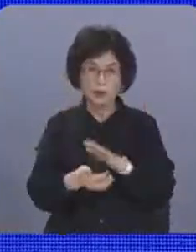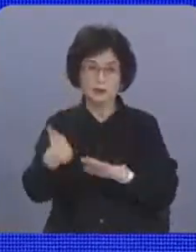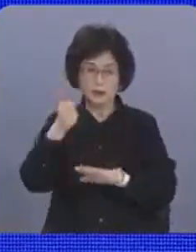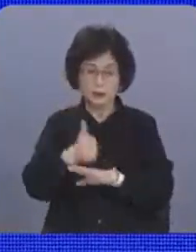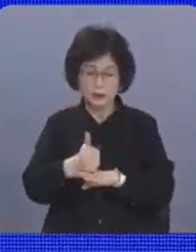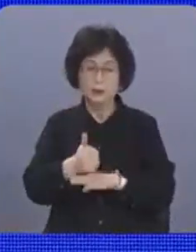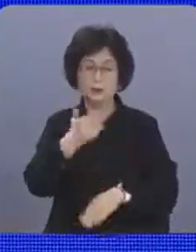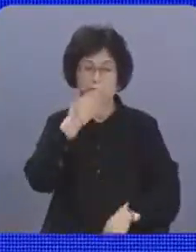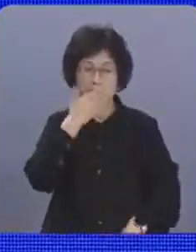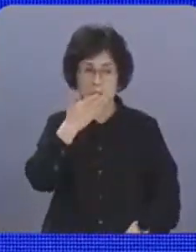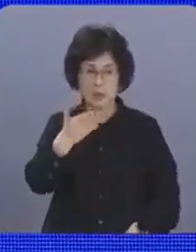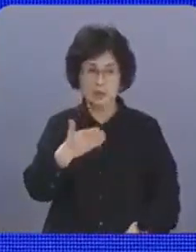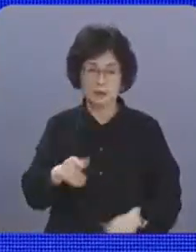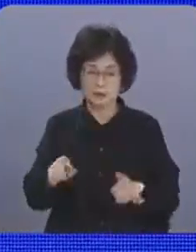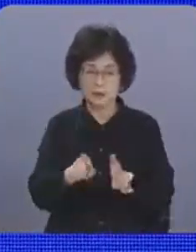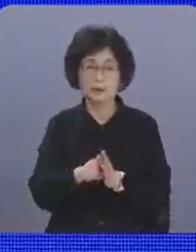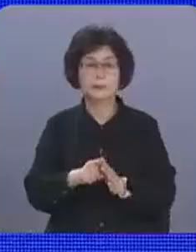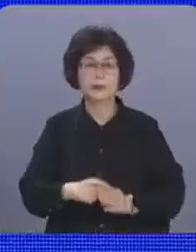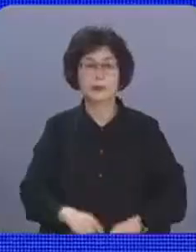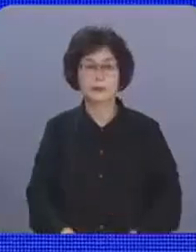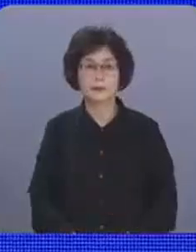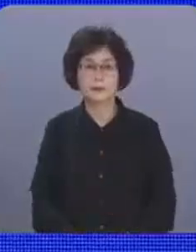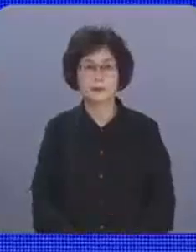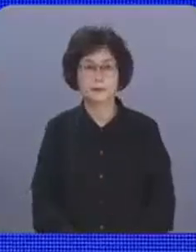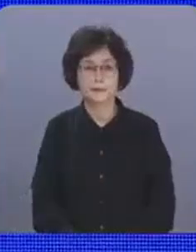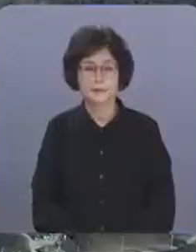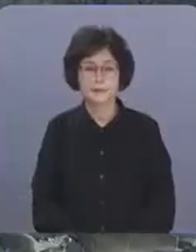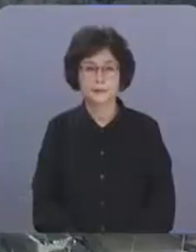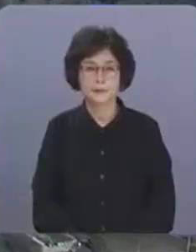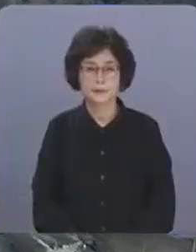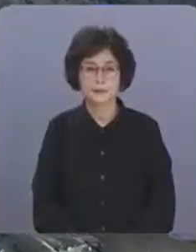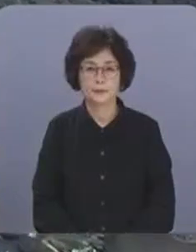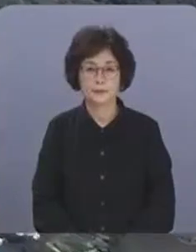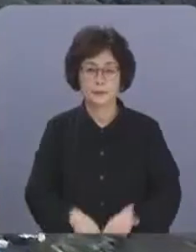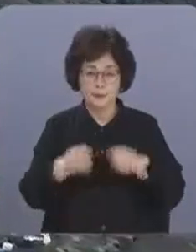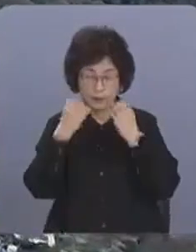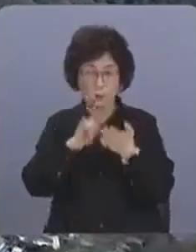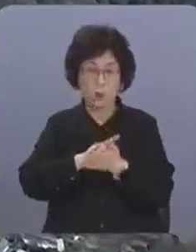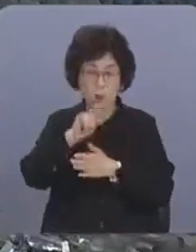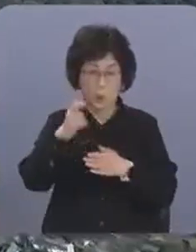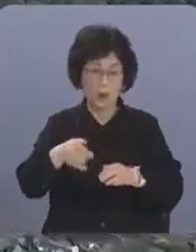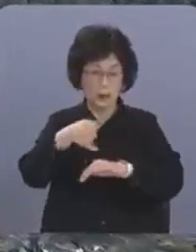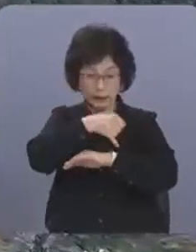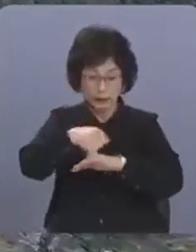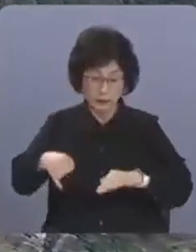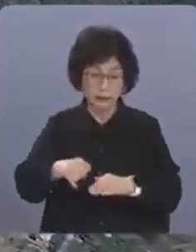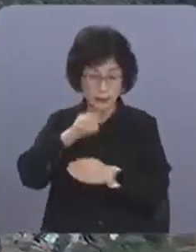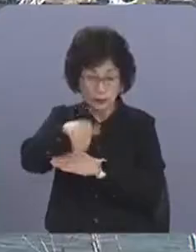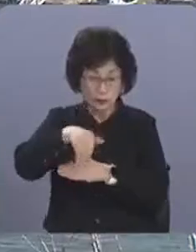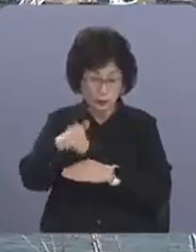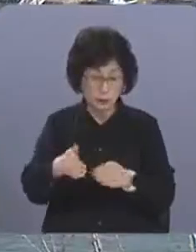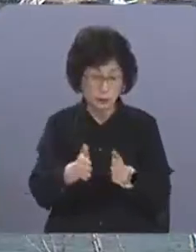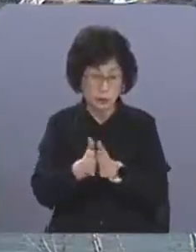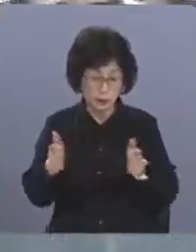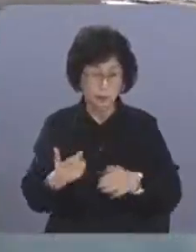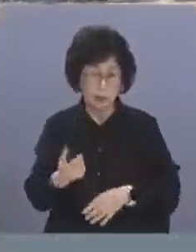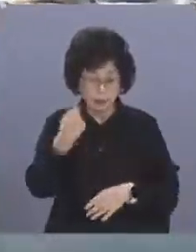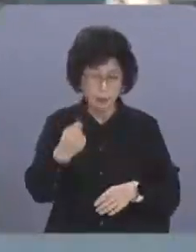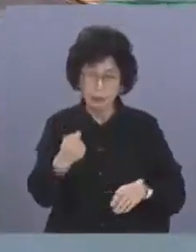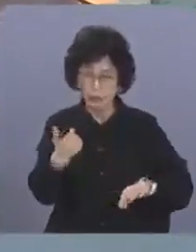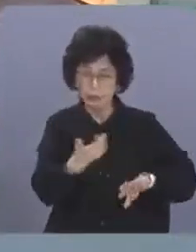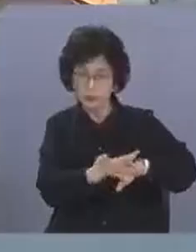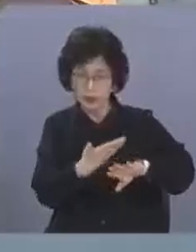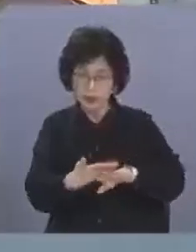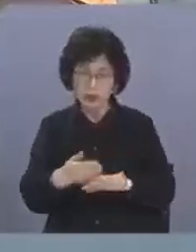성공적으로 완수할 수 있을 것으로 믿어 의심치 않습니다. 신공항 설계와 시공이 속도를 내는 것과 달리